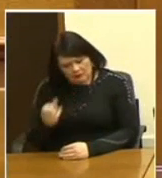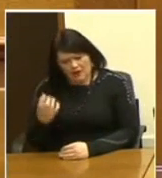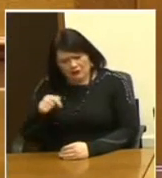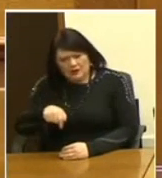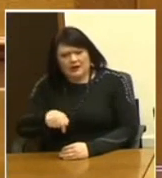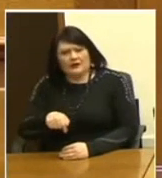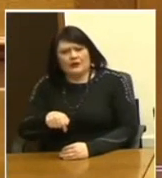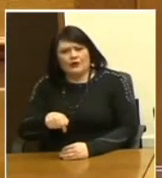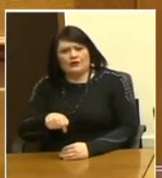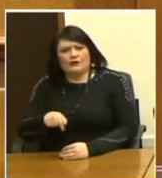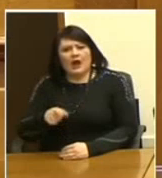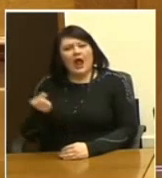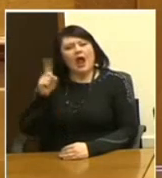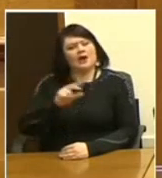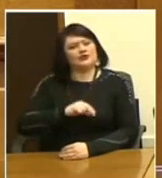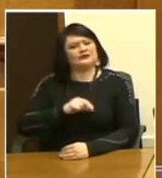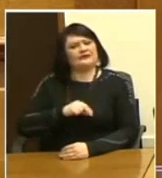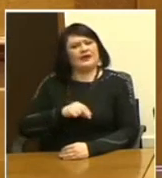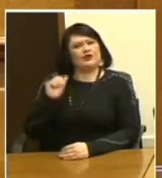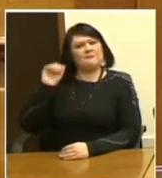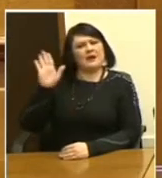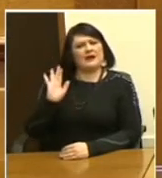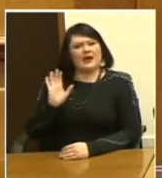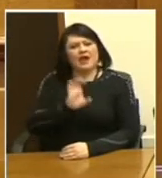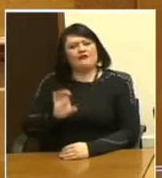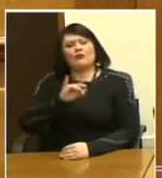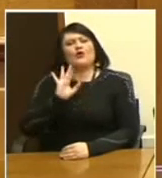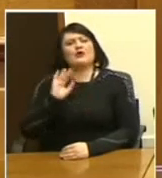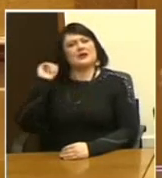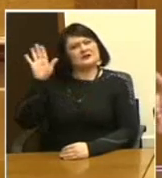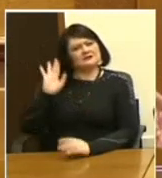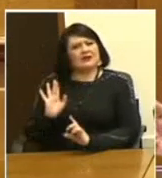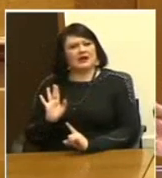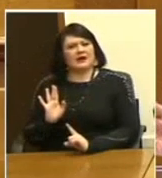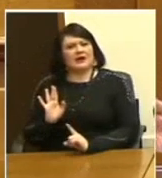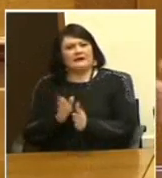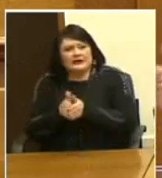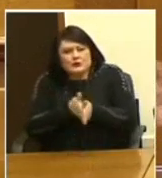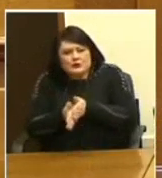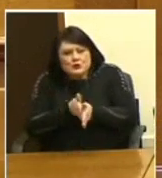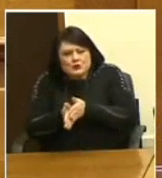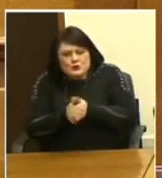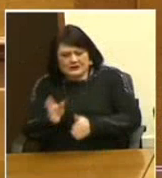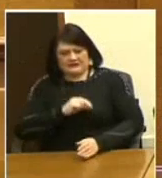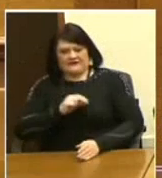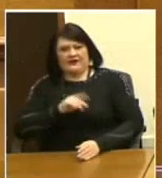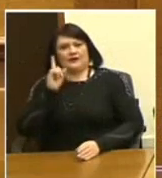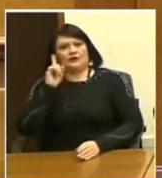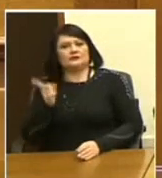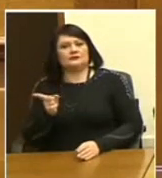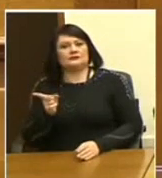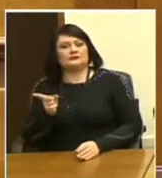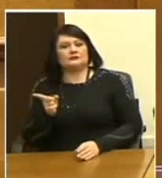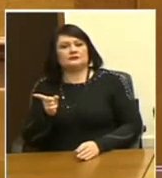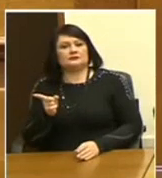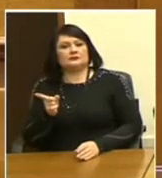συμφέροντα τρίτων, για συμφέροντα άλλων εκτός Ευρώπης, οι οποίοι και θα τρίβουν τα χέρια τους αν μάθουν ότι μοιράζεστε τις